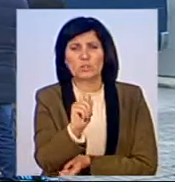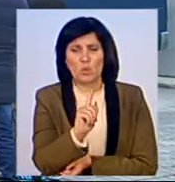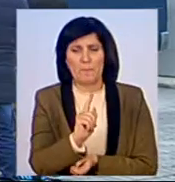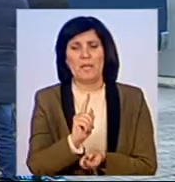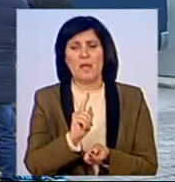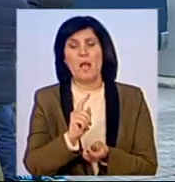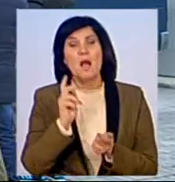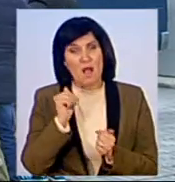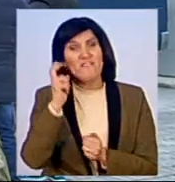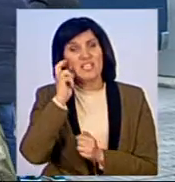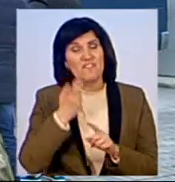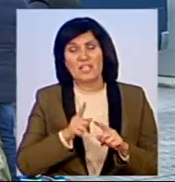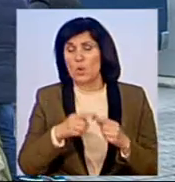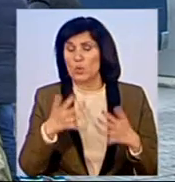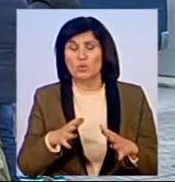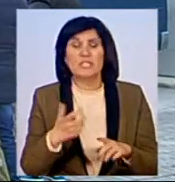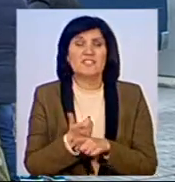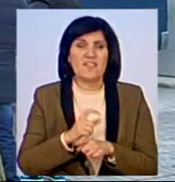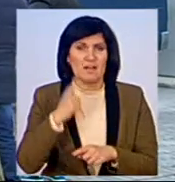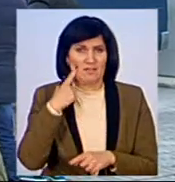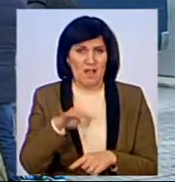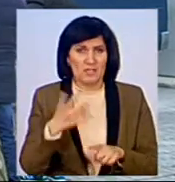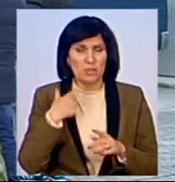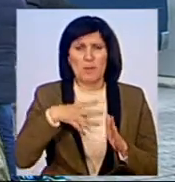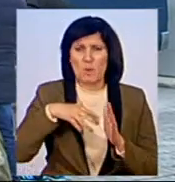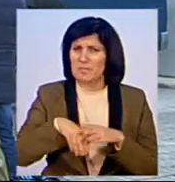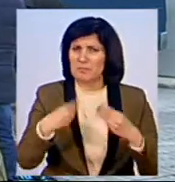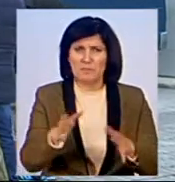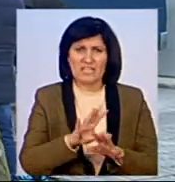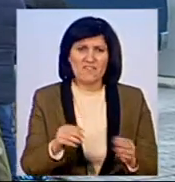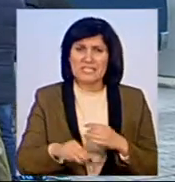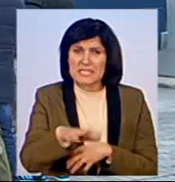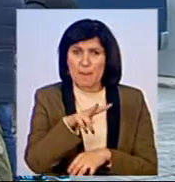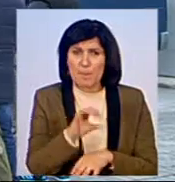да? А в Києві. Це вже сверхнаглость. Понимаете? Коли погибшим не давати землю,